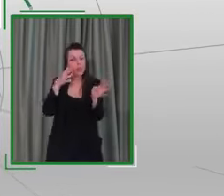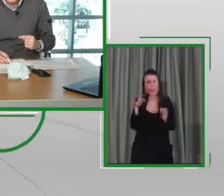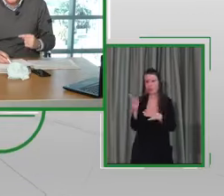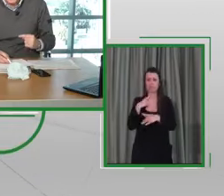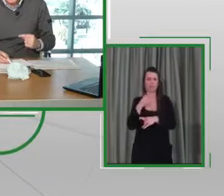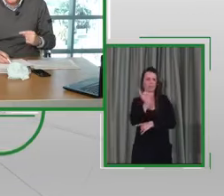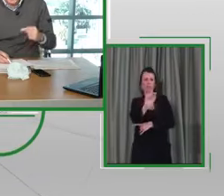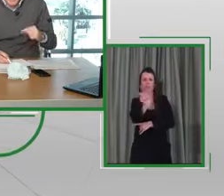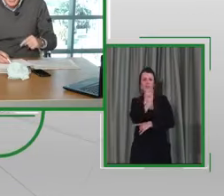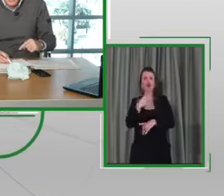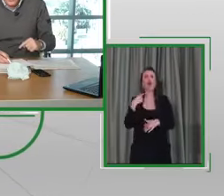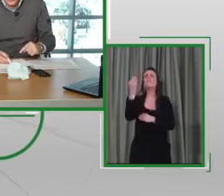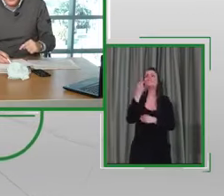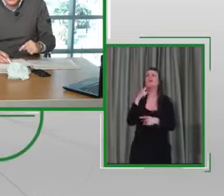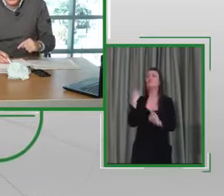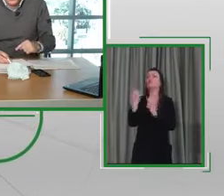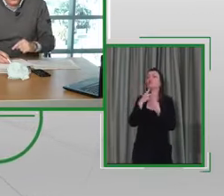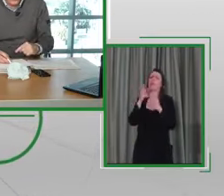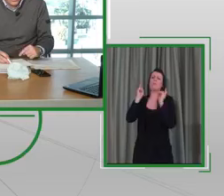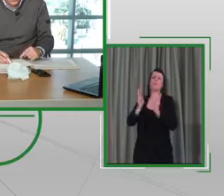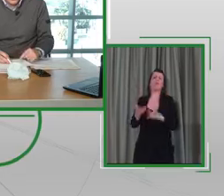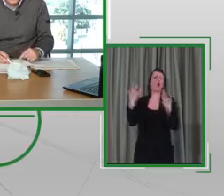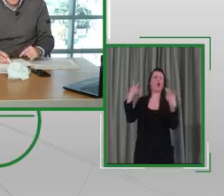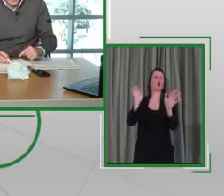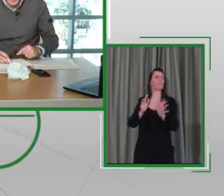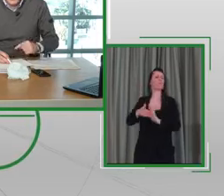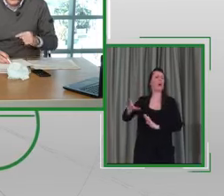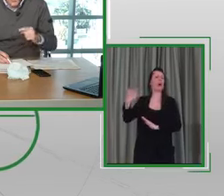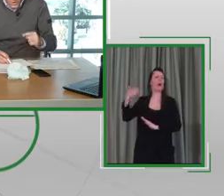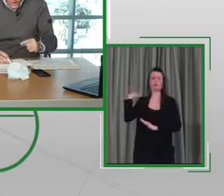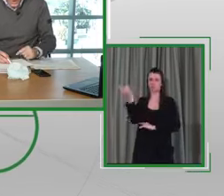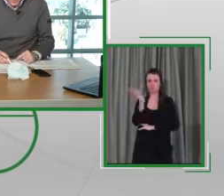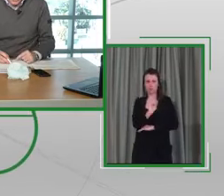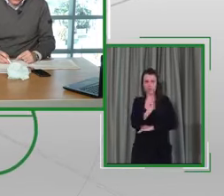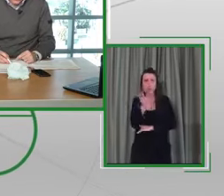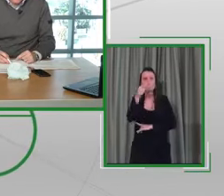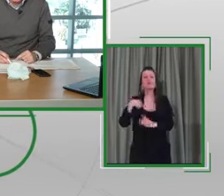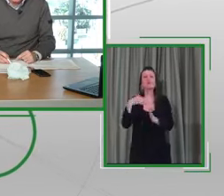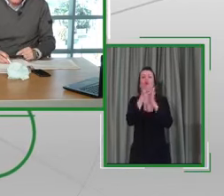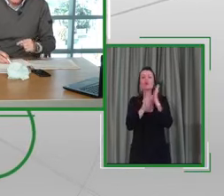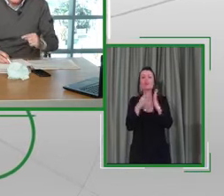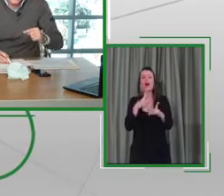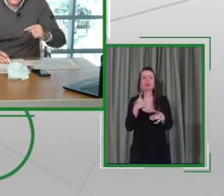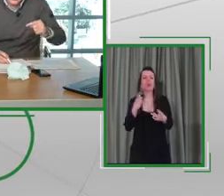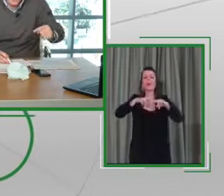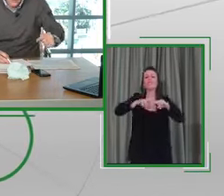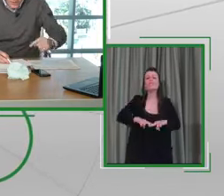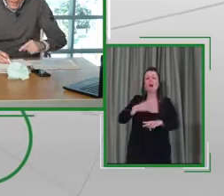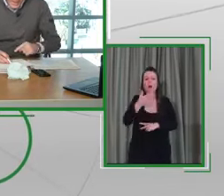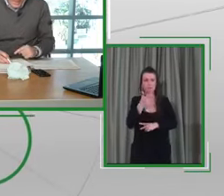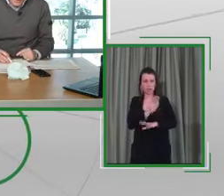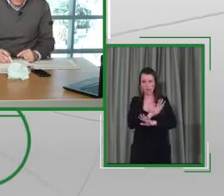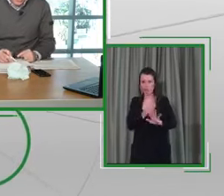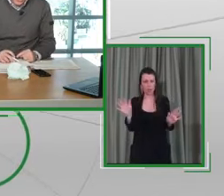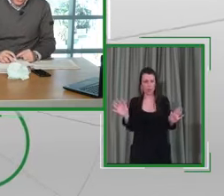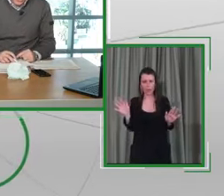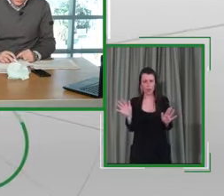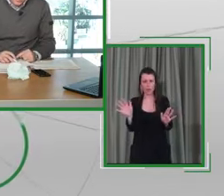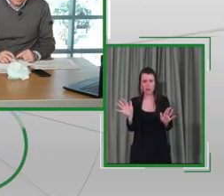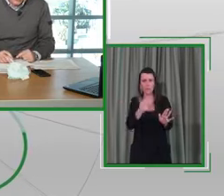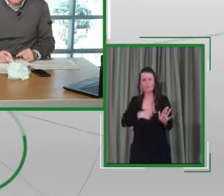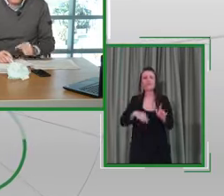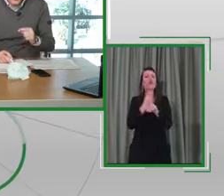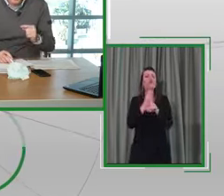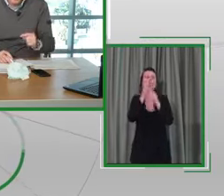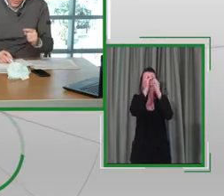sia passato perché ancora i dati non sono stabili e poi dobbiamo comunque già immagini che cosa